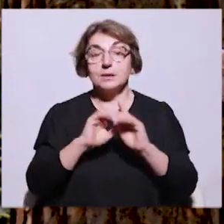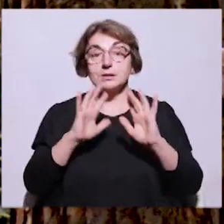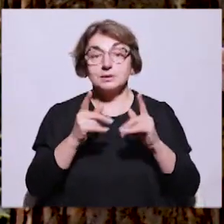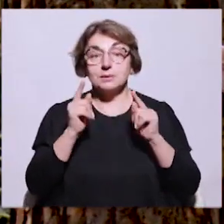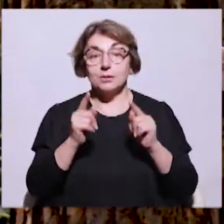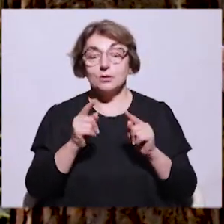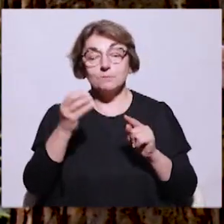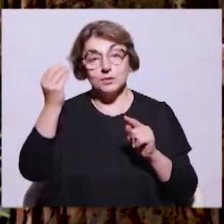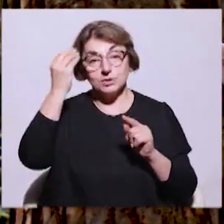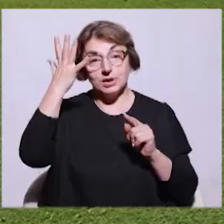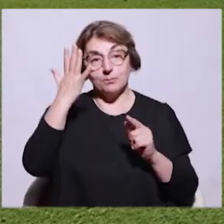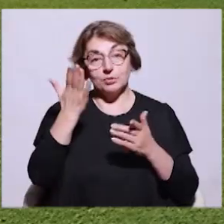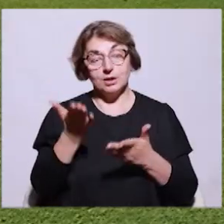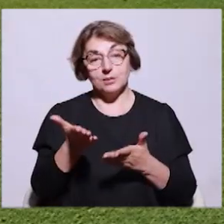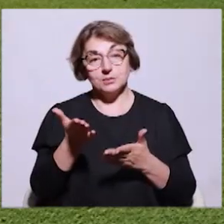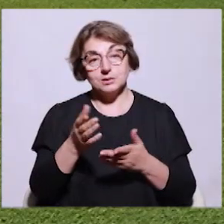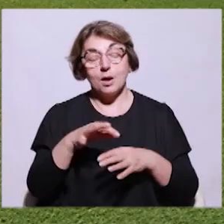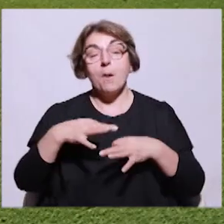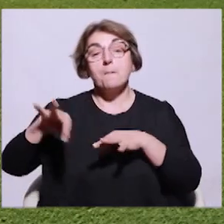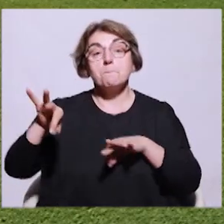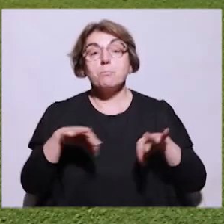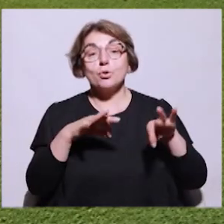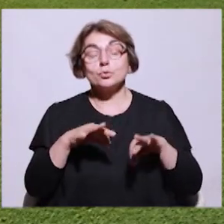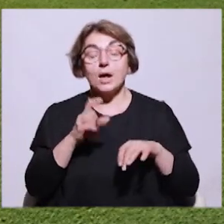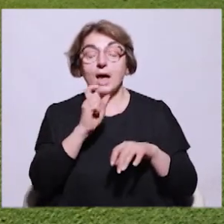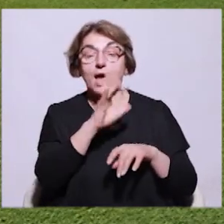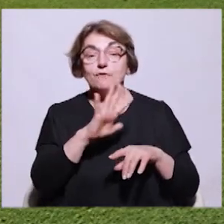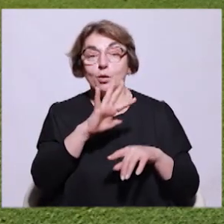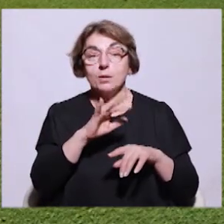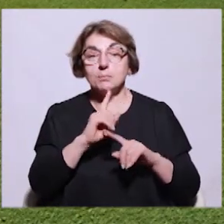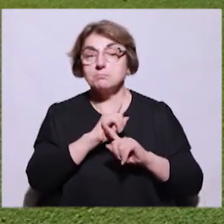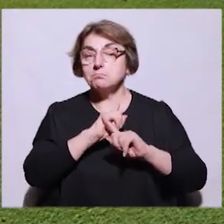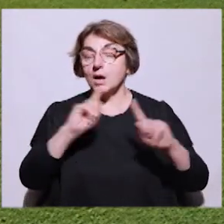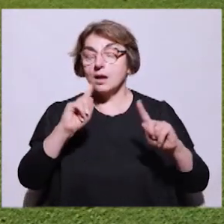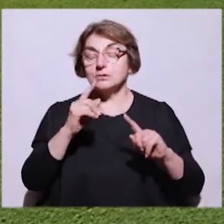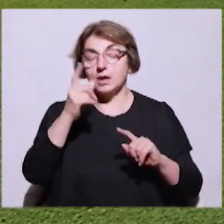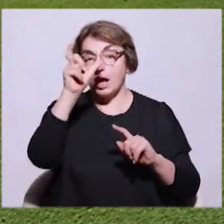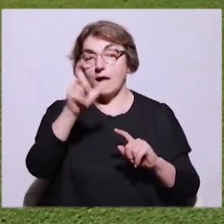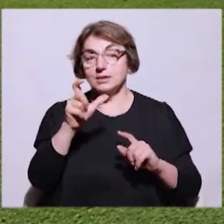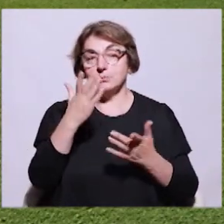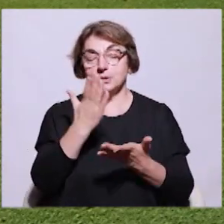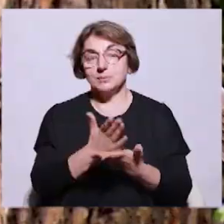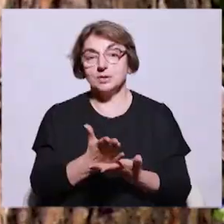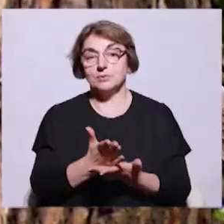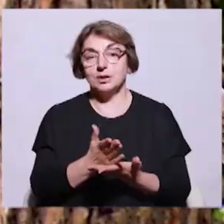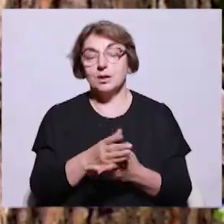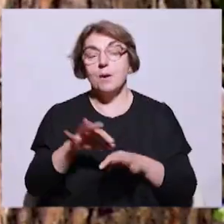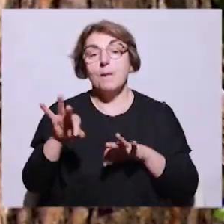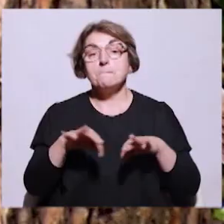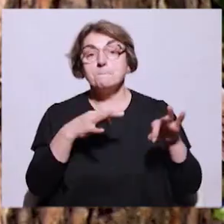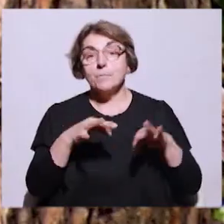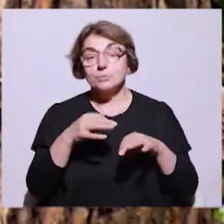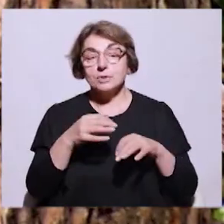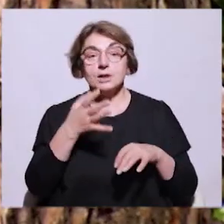ხოლმე, აი იაპონელებისთვის პორტუგალიელები და ევროპელები ეგზოტიკურ ადამიანებს წარმოადგენდნენ.